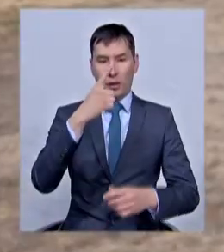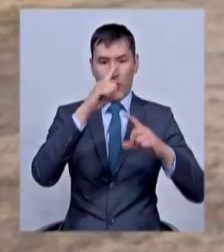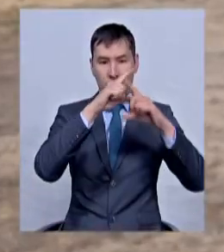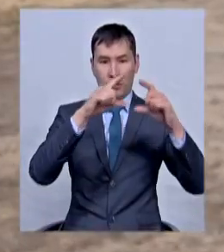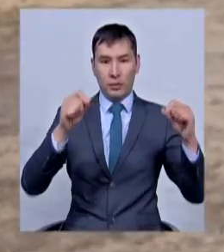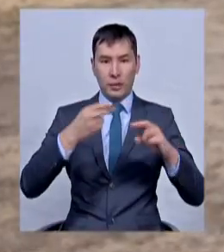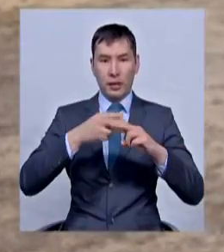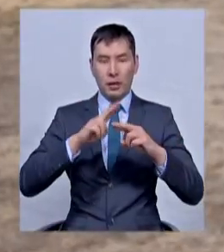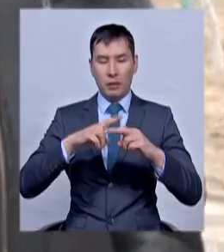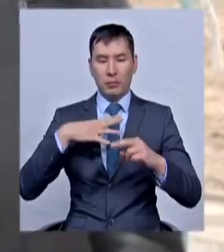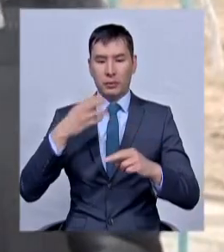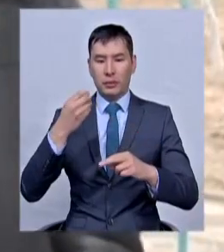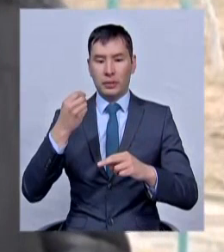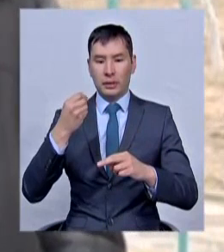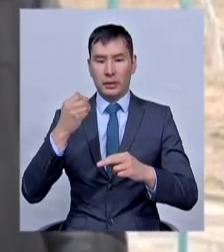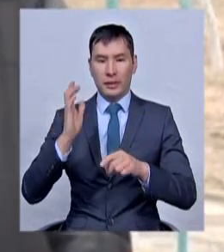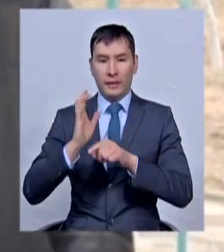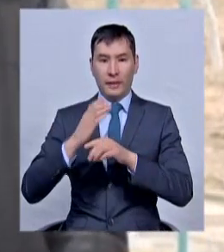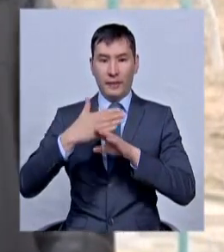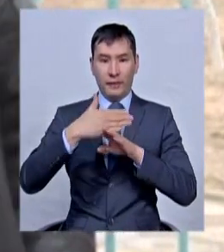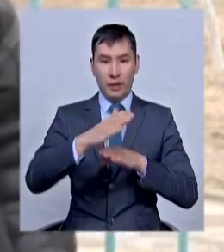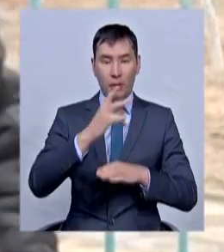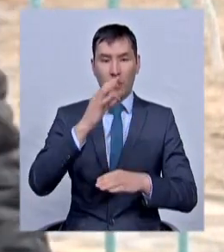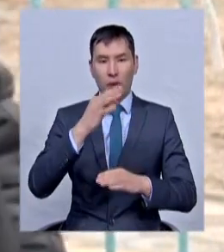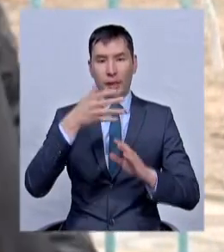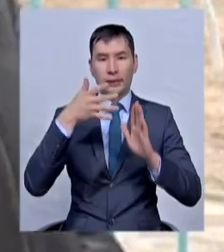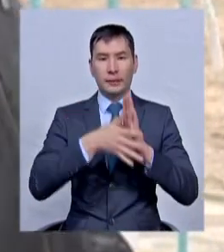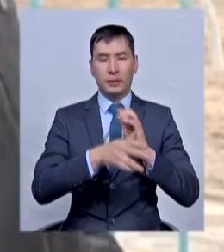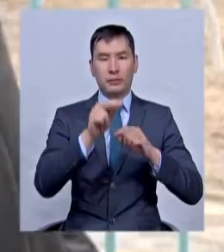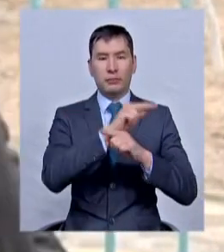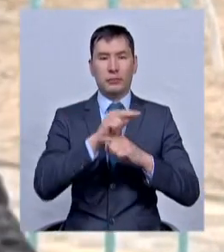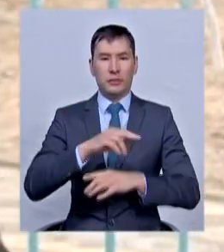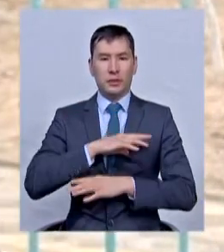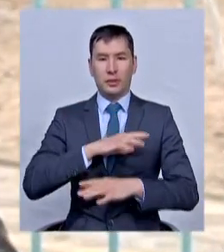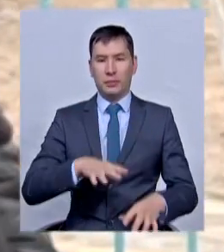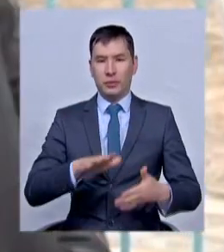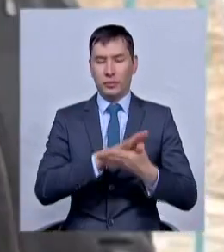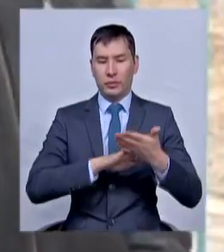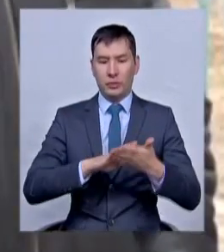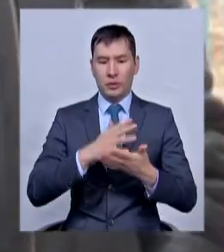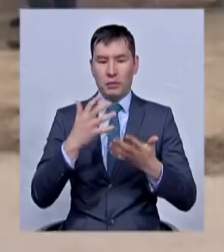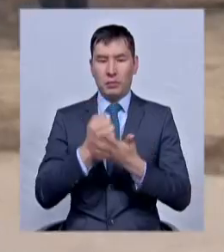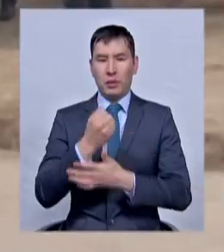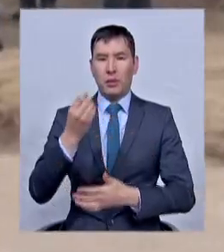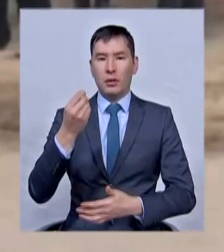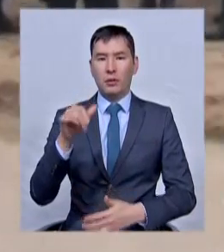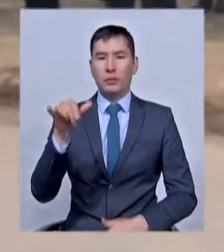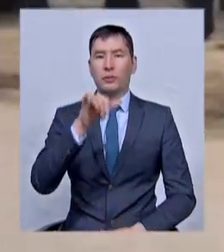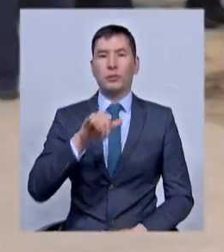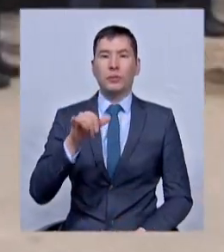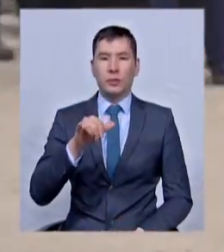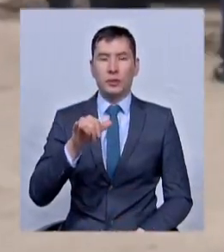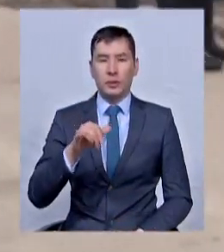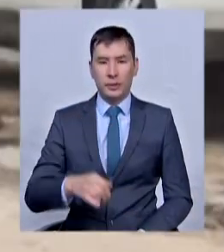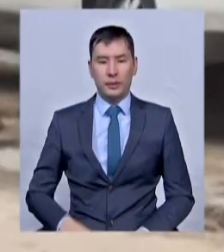тиісті жерге жұмсалмаған. Оларда ешқандай қаражат жоқ екен, оны бізге демеуші тапты. Біз ауыл адамдар қайқын демеуші табамыз. Қомақты сома